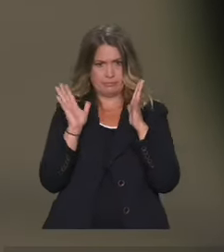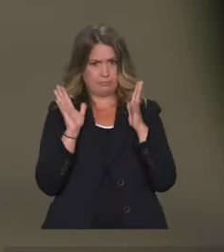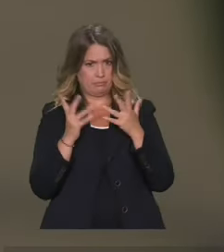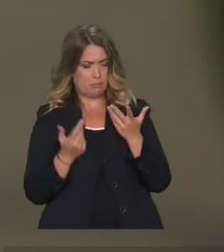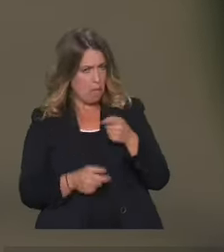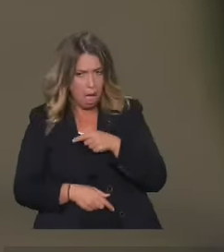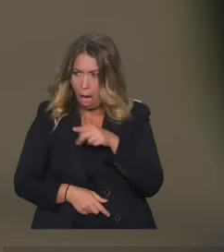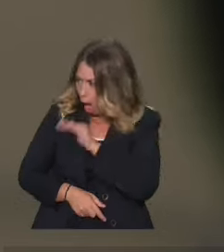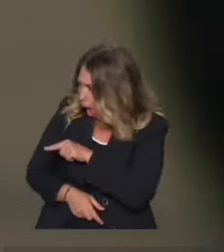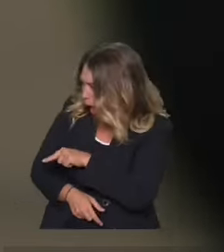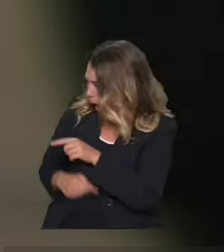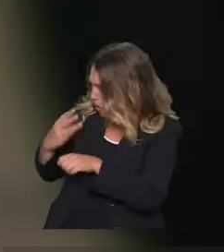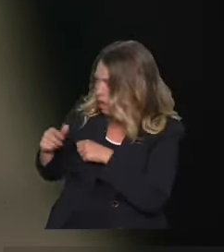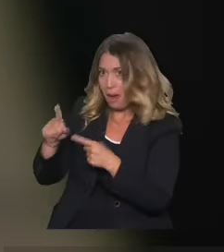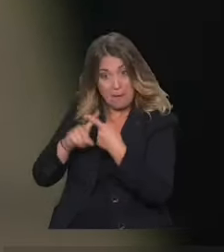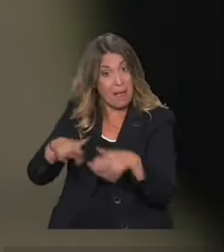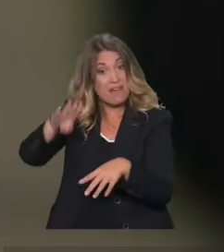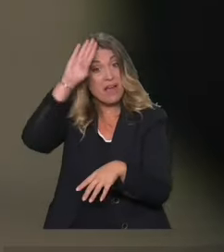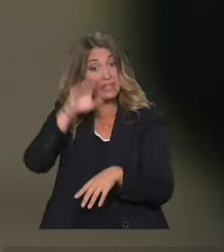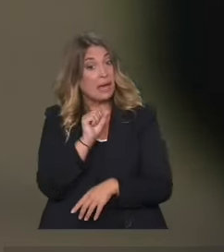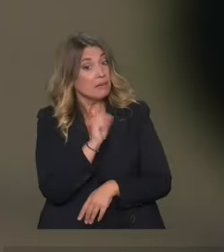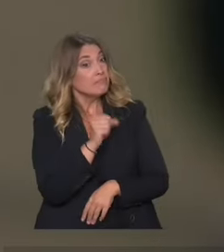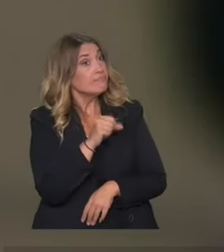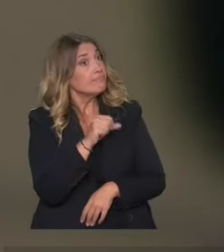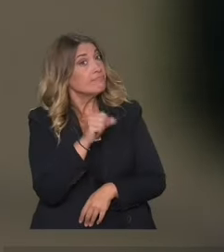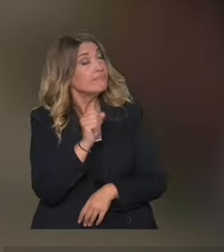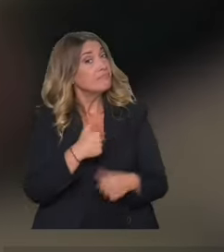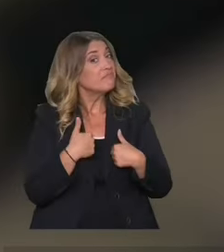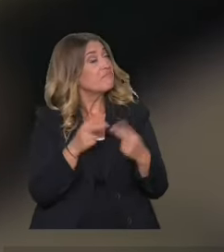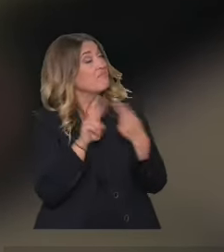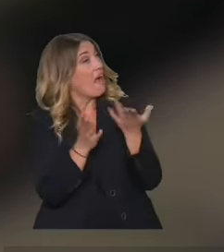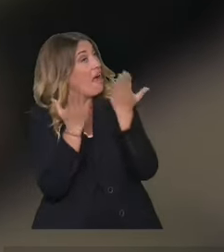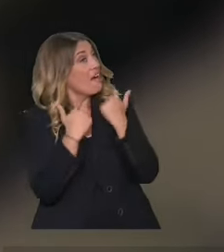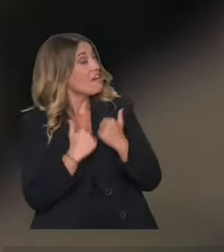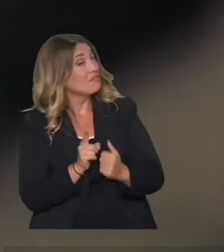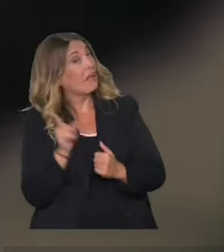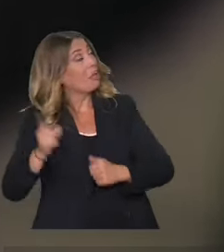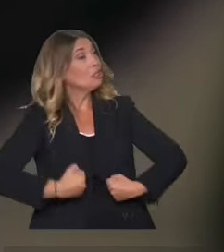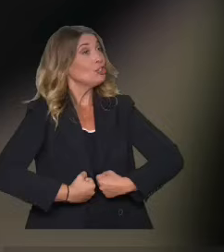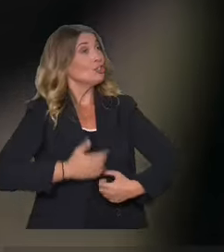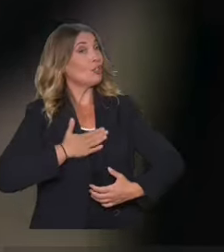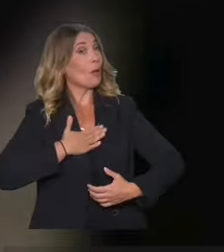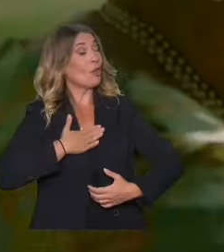must have met the Queen. And as quick as a flash, says, well, I haven't, but Dick here meets her regularly.